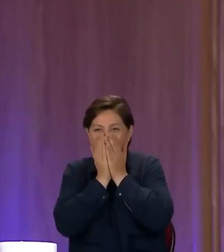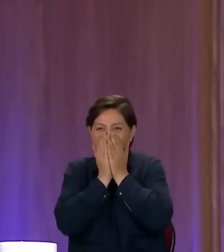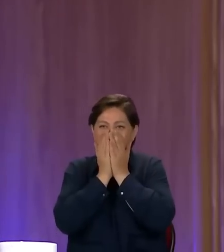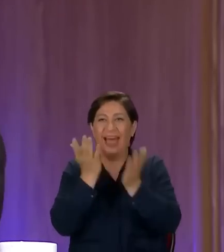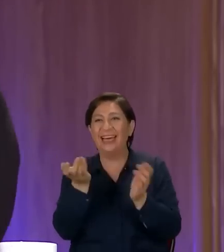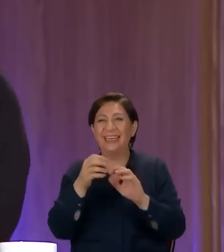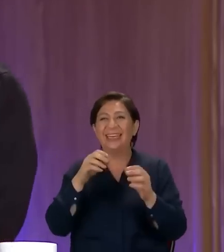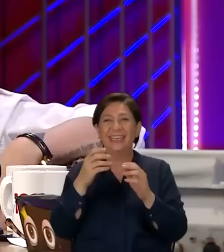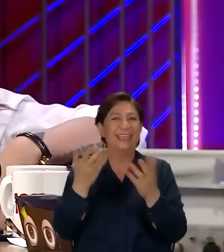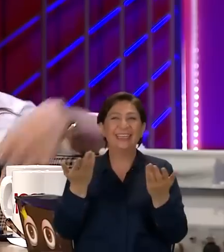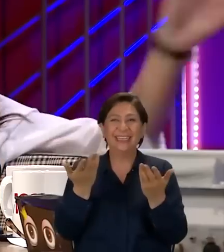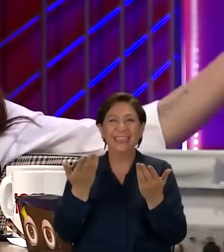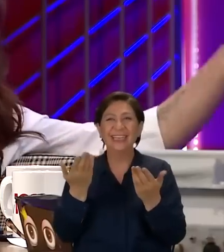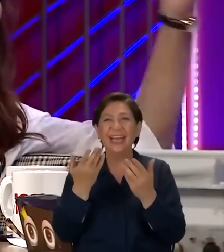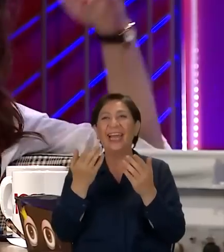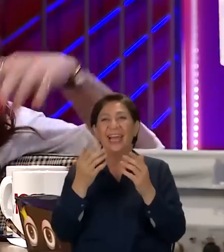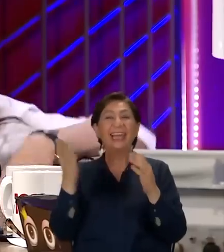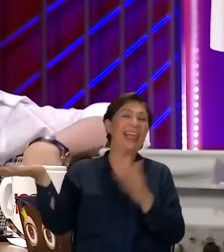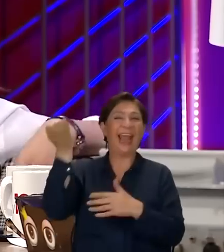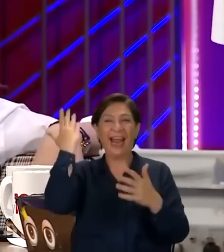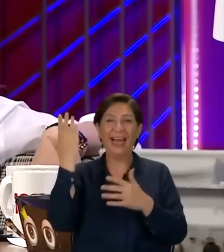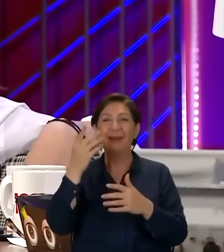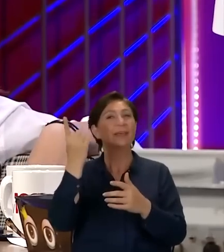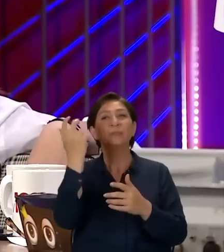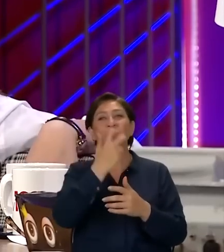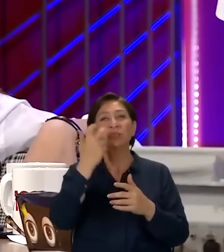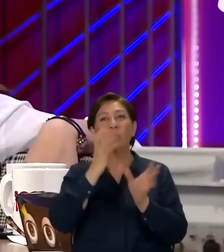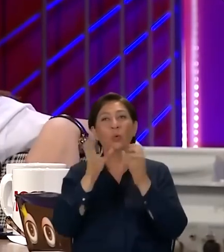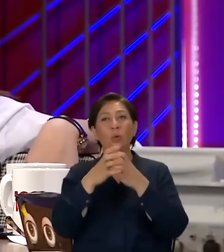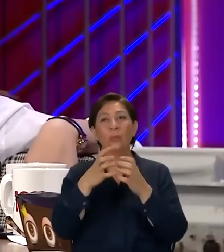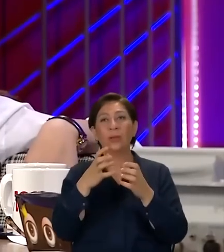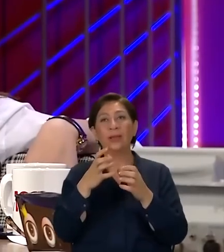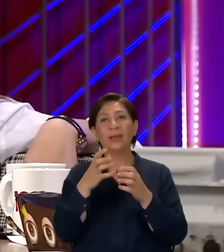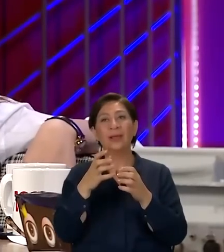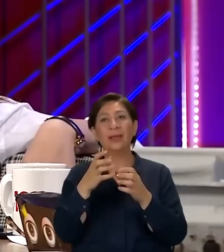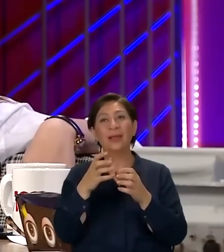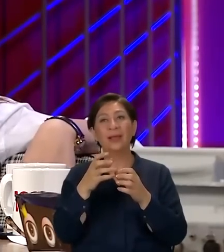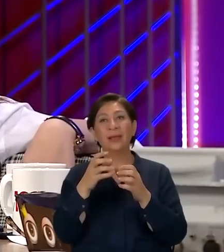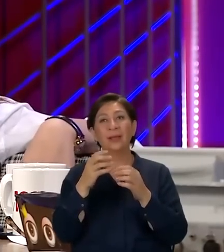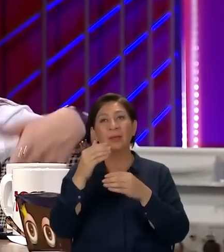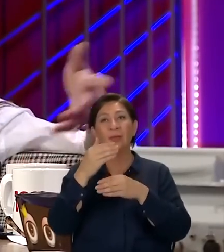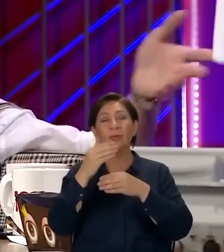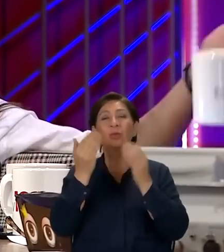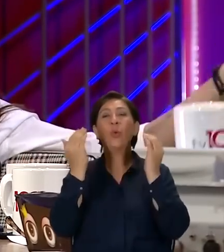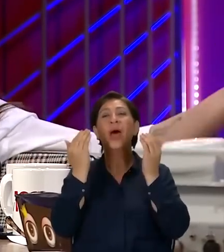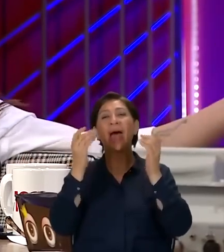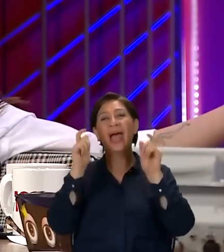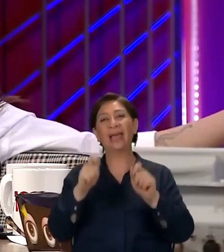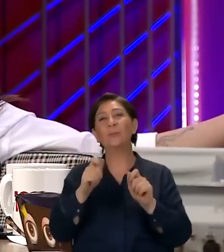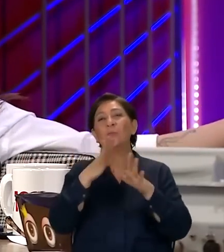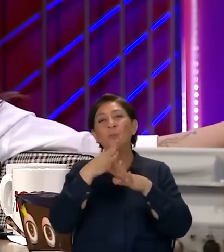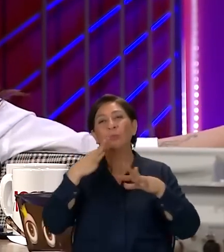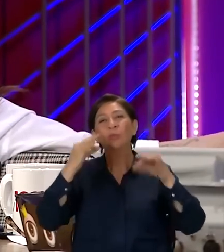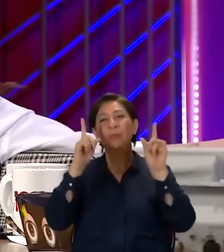Konusuz. Nasıl bir şey? Gelişine. Nasıl bir şarkıyla aldın en iyi grup ödülünü? En iyi grup, dualar eder insan mutlu